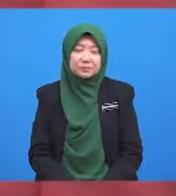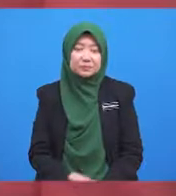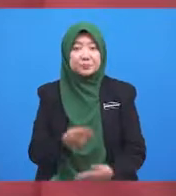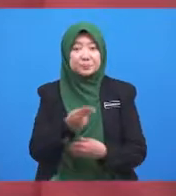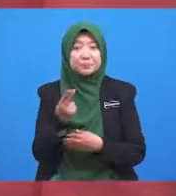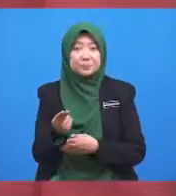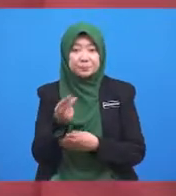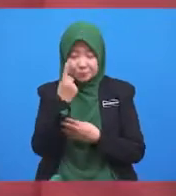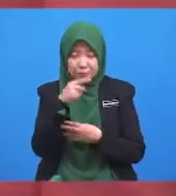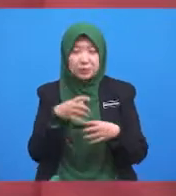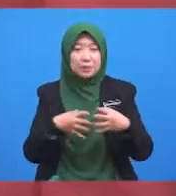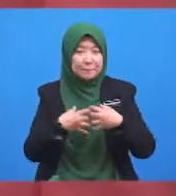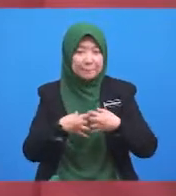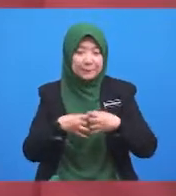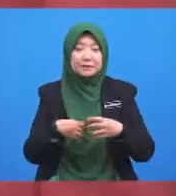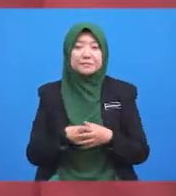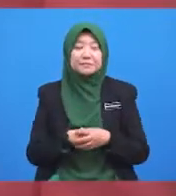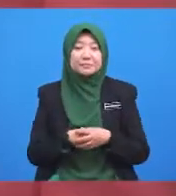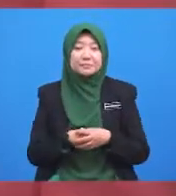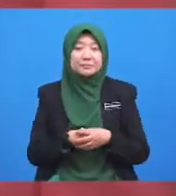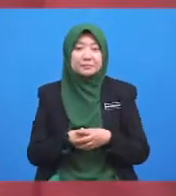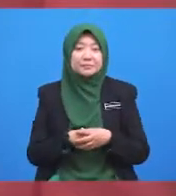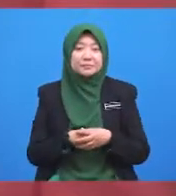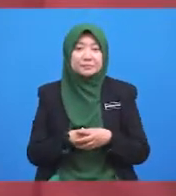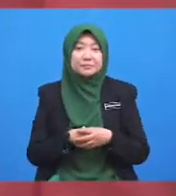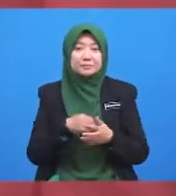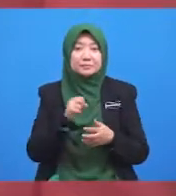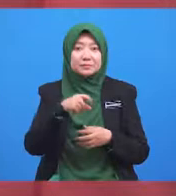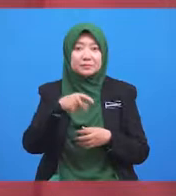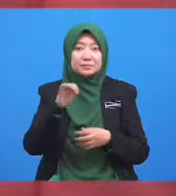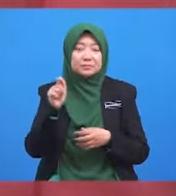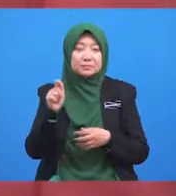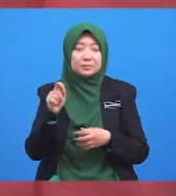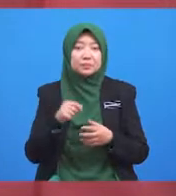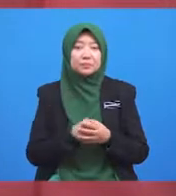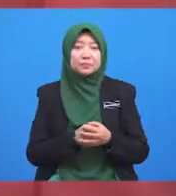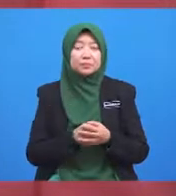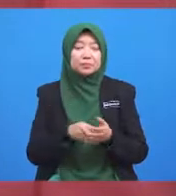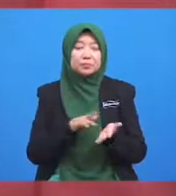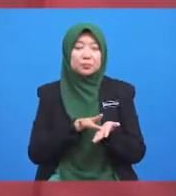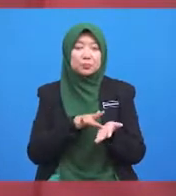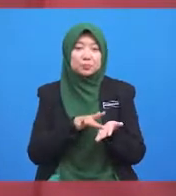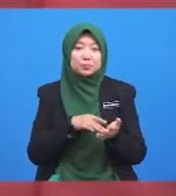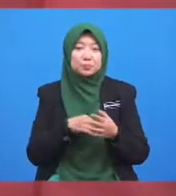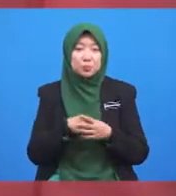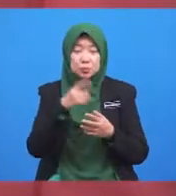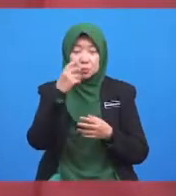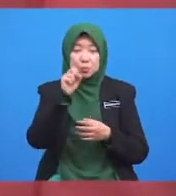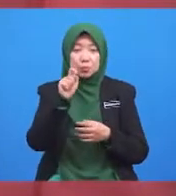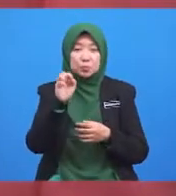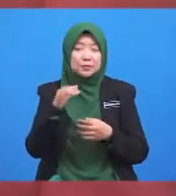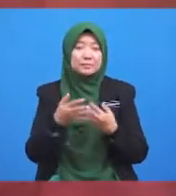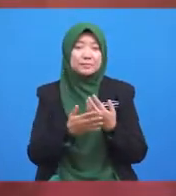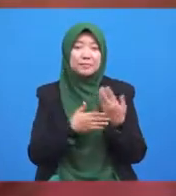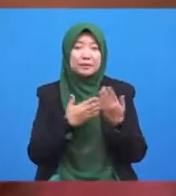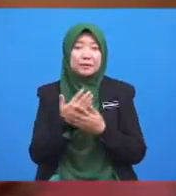Bahan-bahan bagi mesin faradik adalah spirit surgical. Ia digunakan sebagai menteril tangan dan